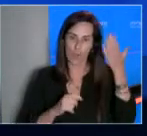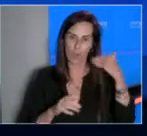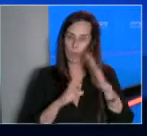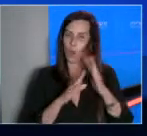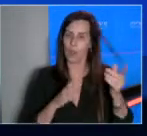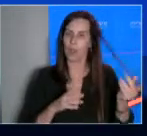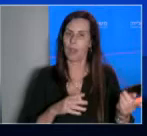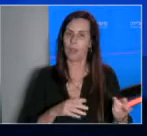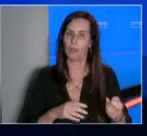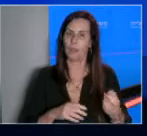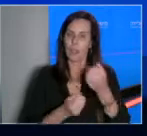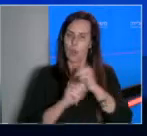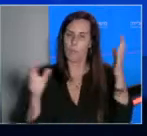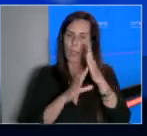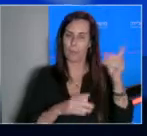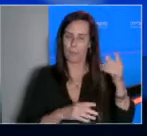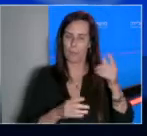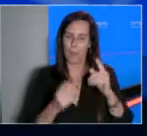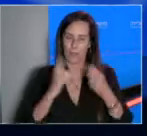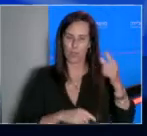כל הסיפור של שחרור מחבלים